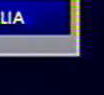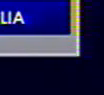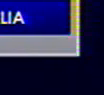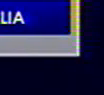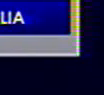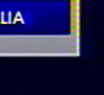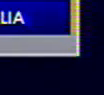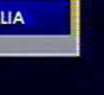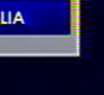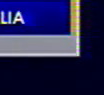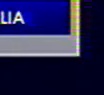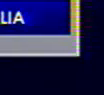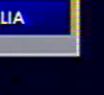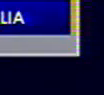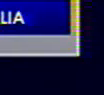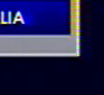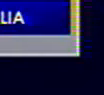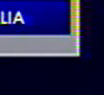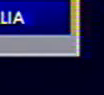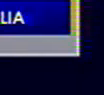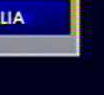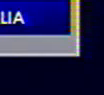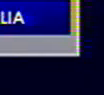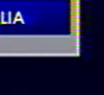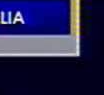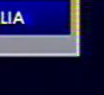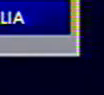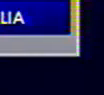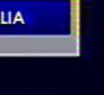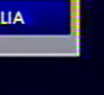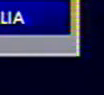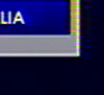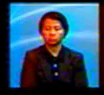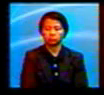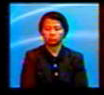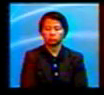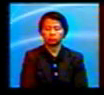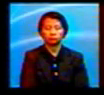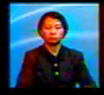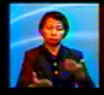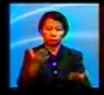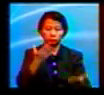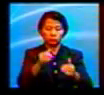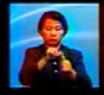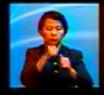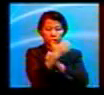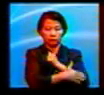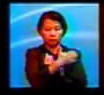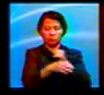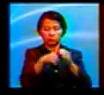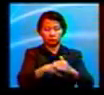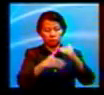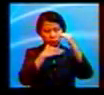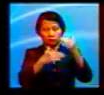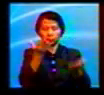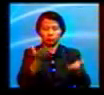Shikin, Kai, memang sebenarnya kami difahamkan bahawa mungkin akan ada satu kenyataan bersama antara setiap negara terlibat dalam